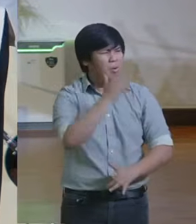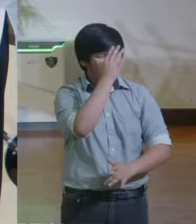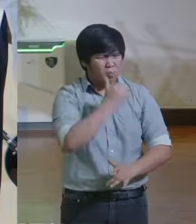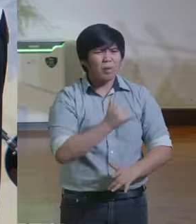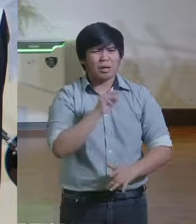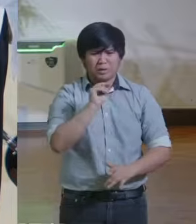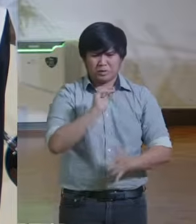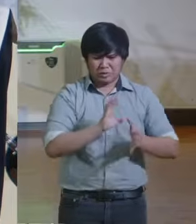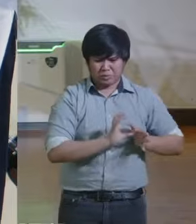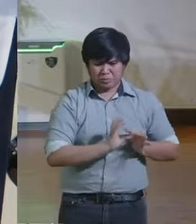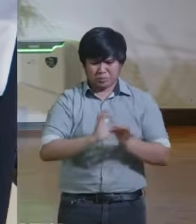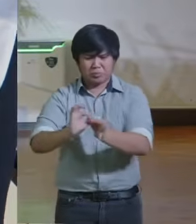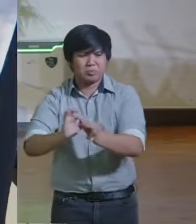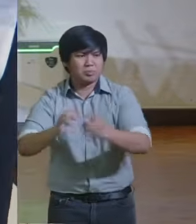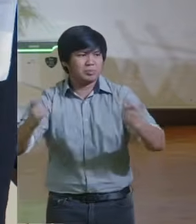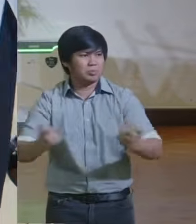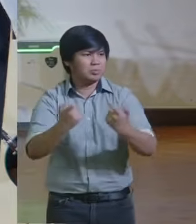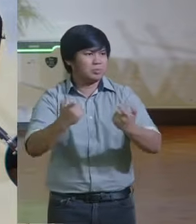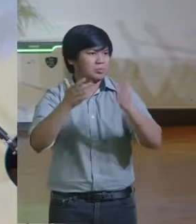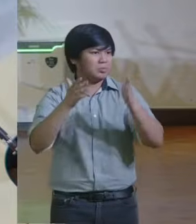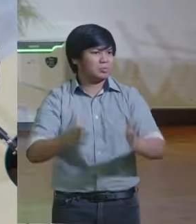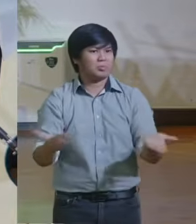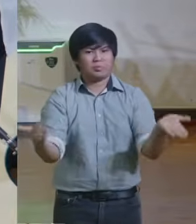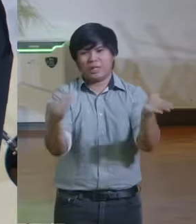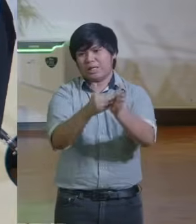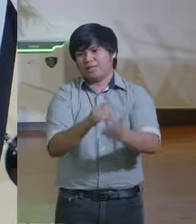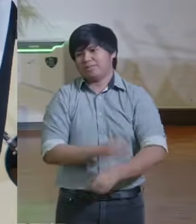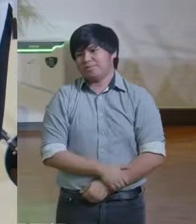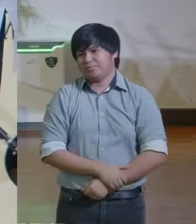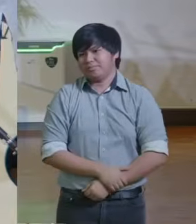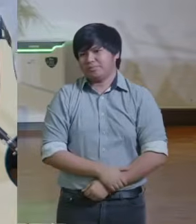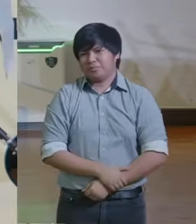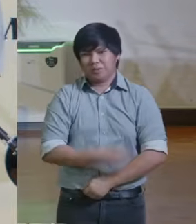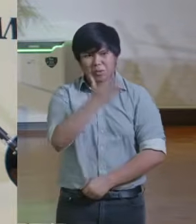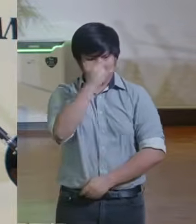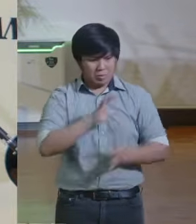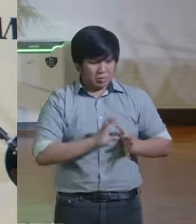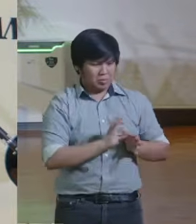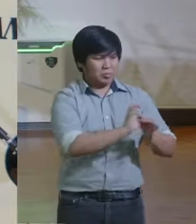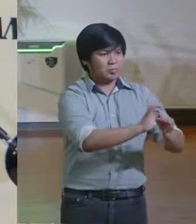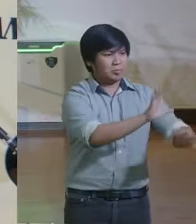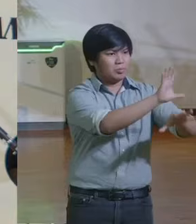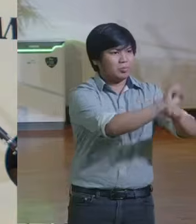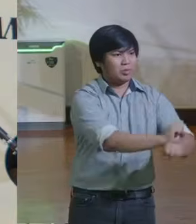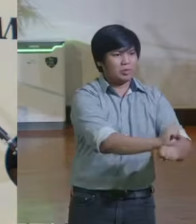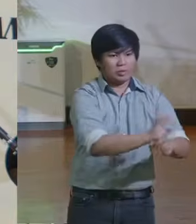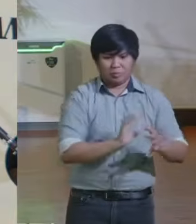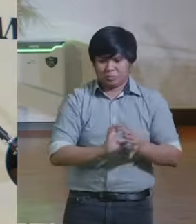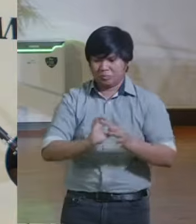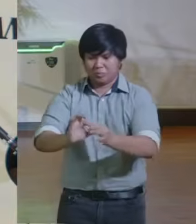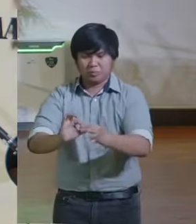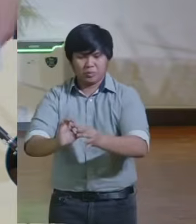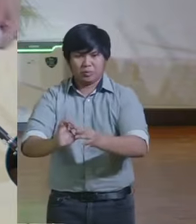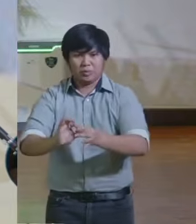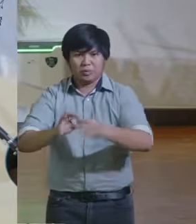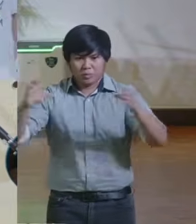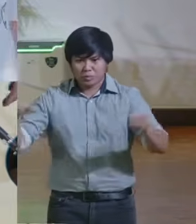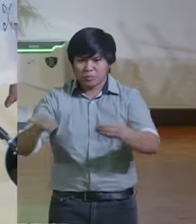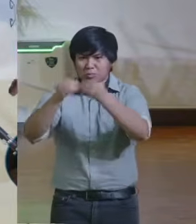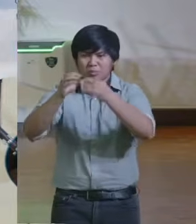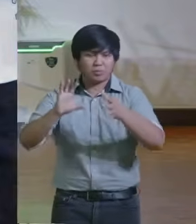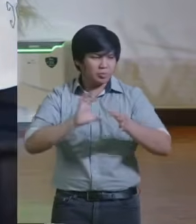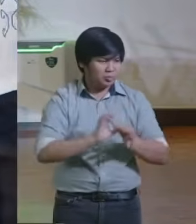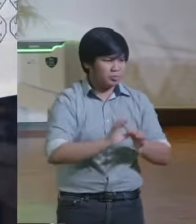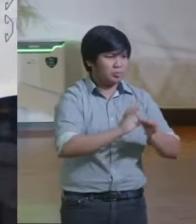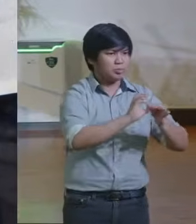muli sa paggawa, sa relihiyon, sa ritual, sa sakramento? No?